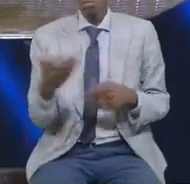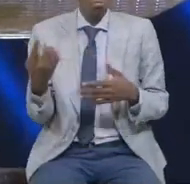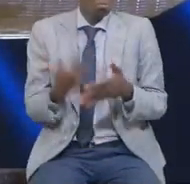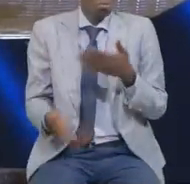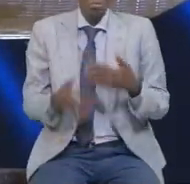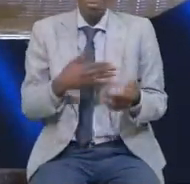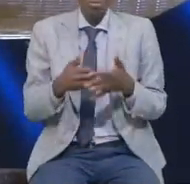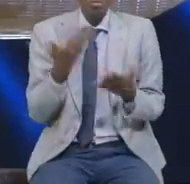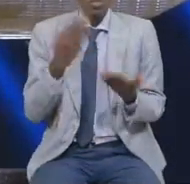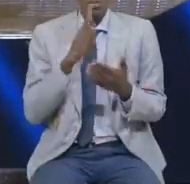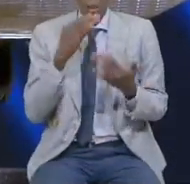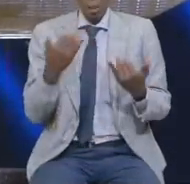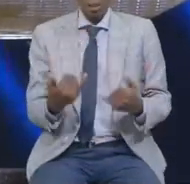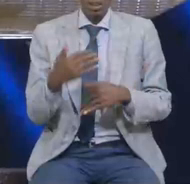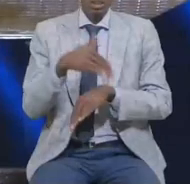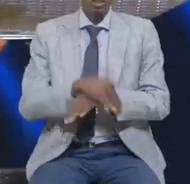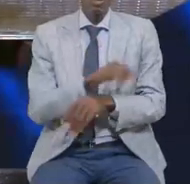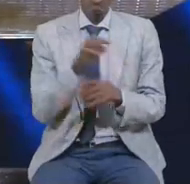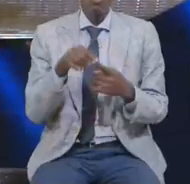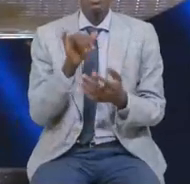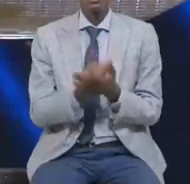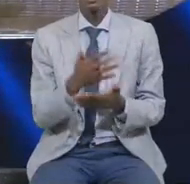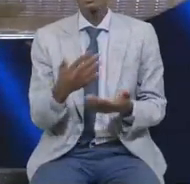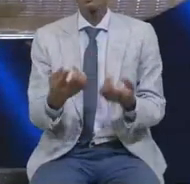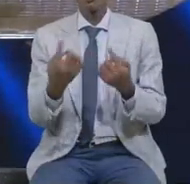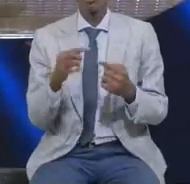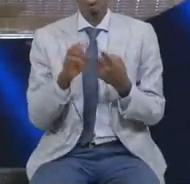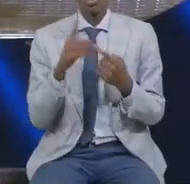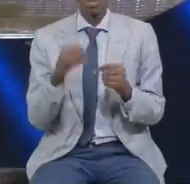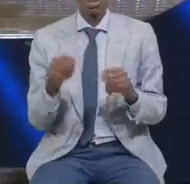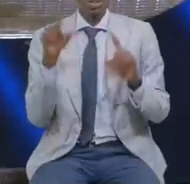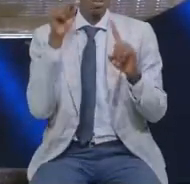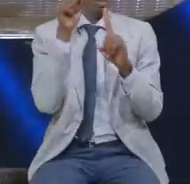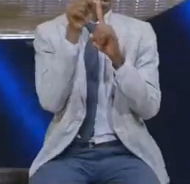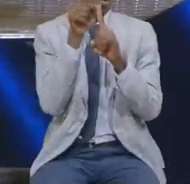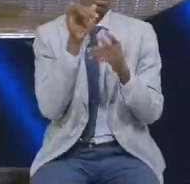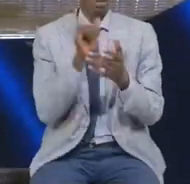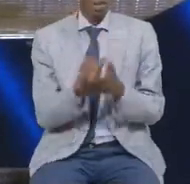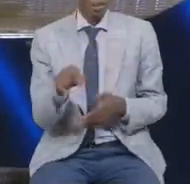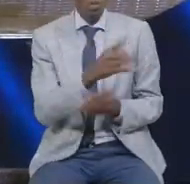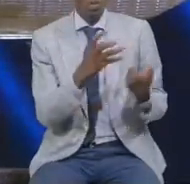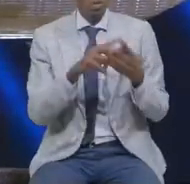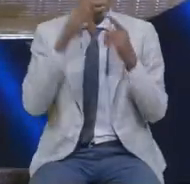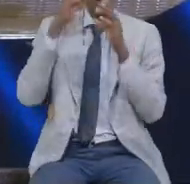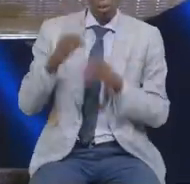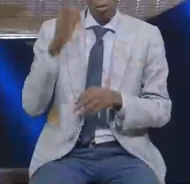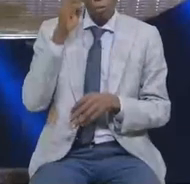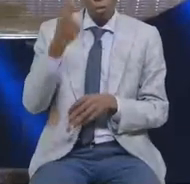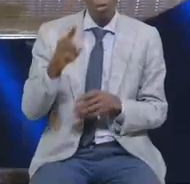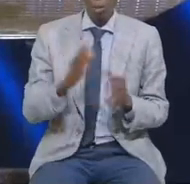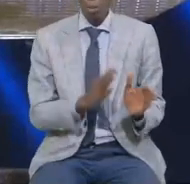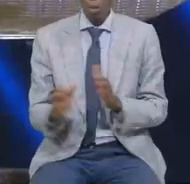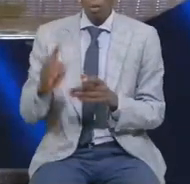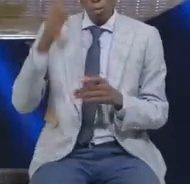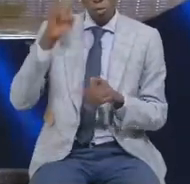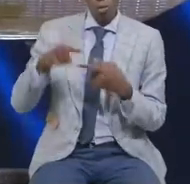sur terre, lorsque cela parvient au niveau et les gens veulent décider pour toi que tu ailles en enfer avec